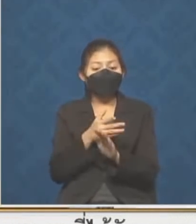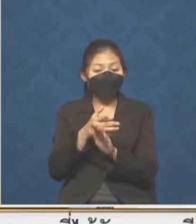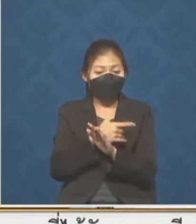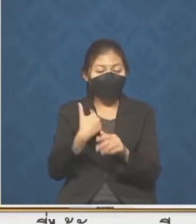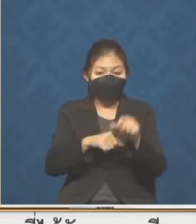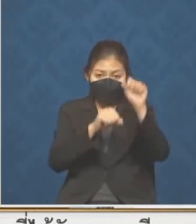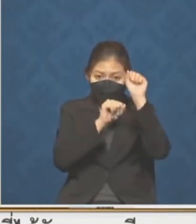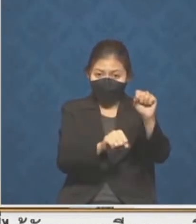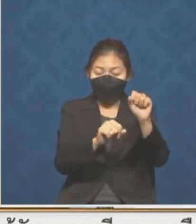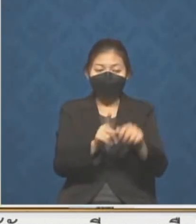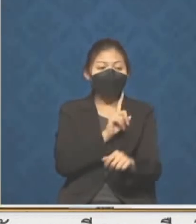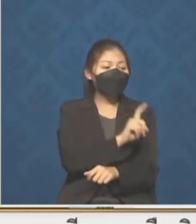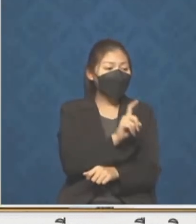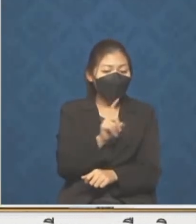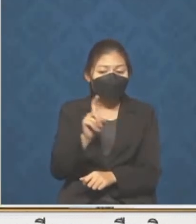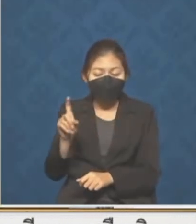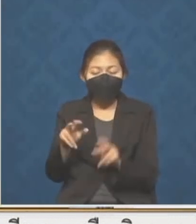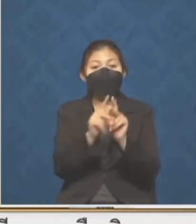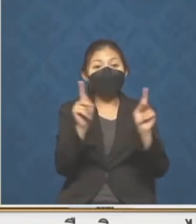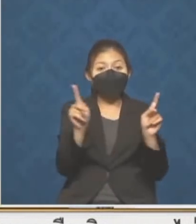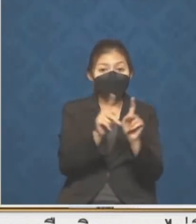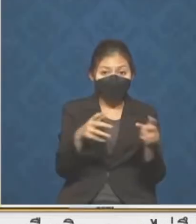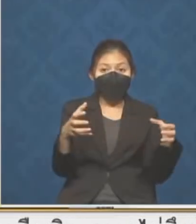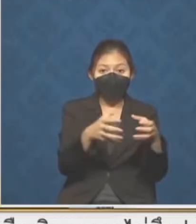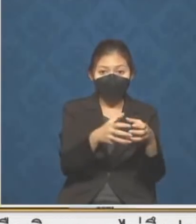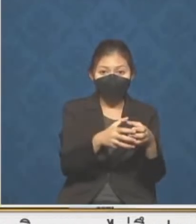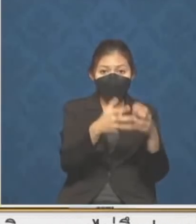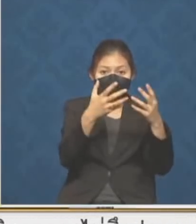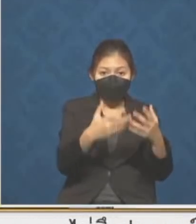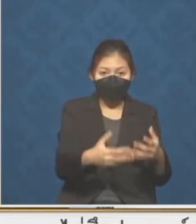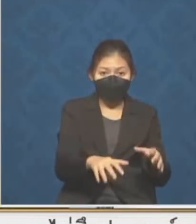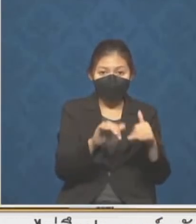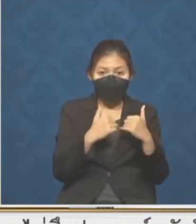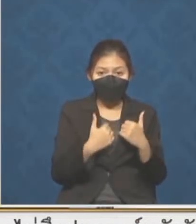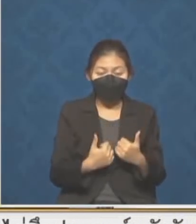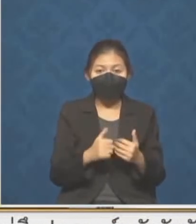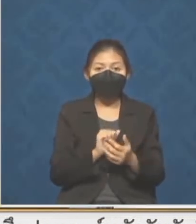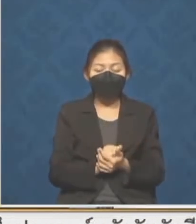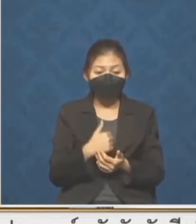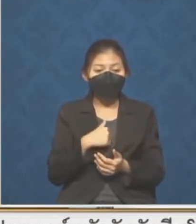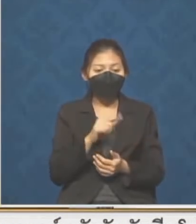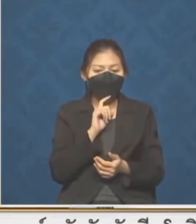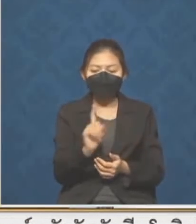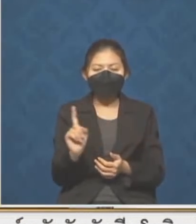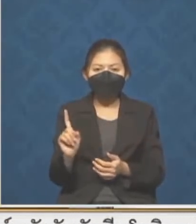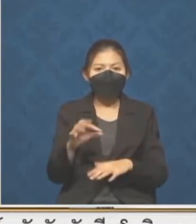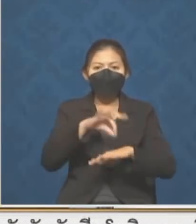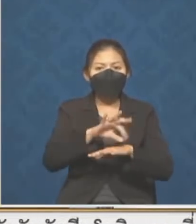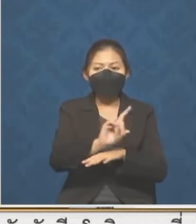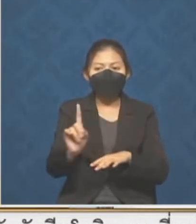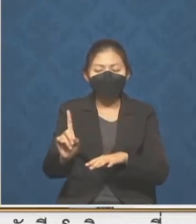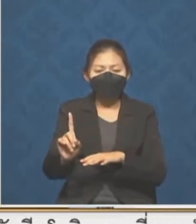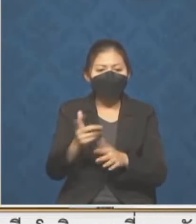ได้ถามทุกคนกรรมการบริหารพรรคแล้วนะฮะว่าเราจะอยู่ตรงไหนฮะทุกคนบ